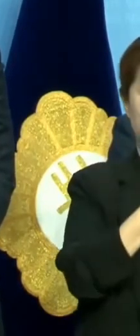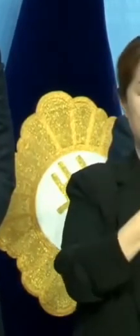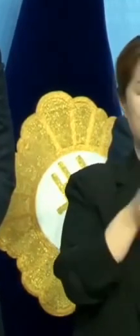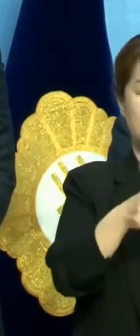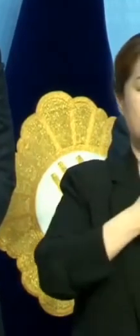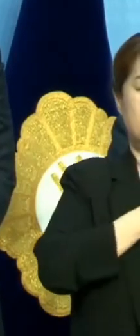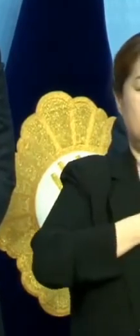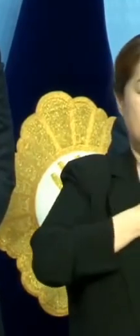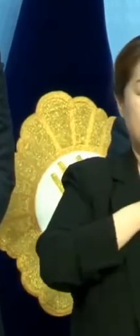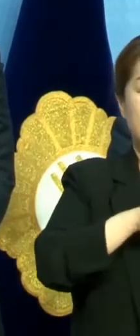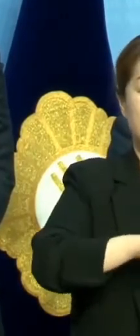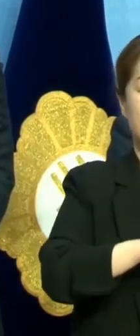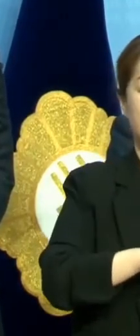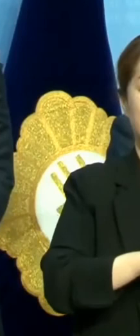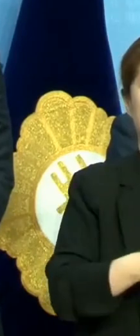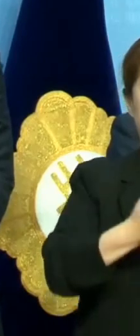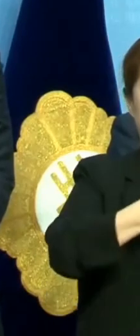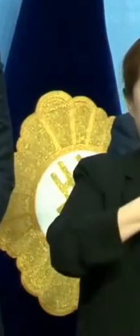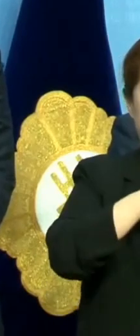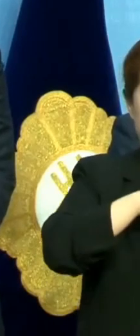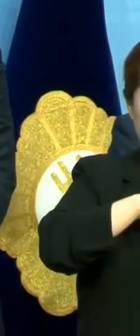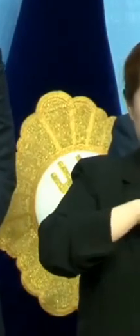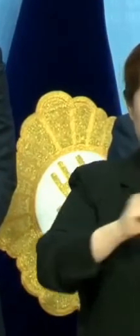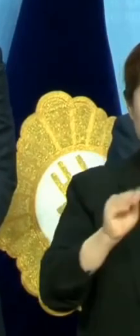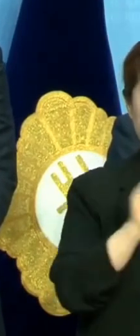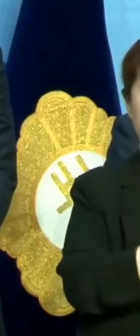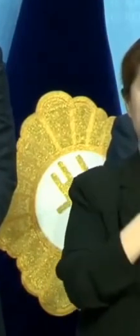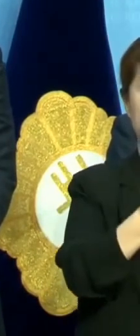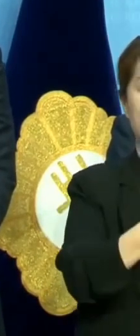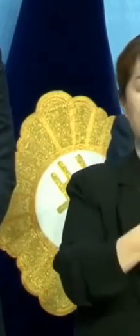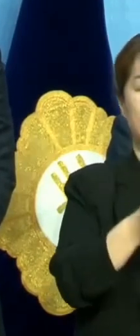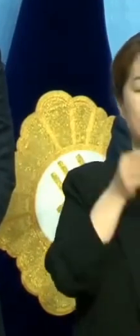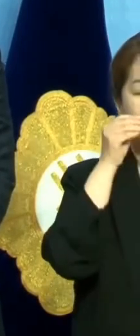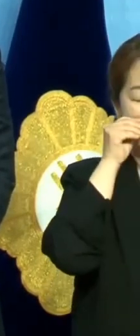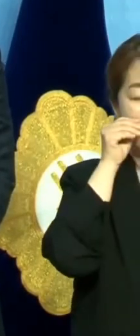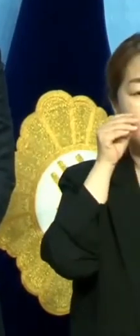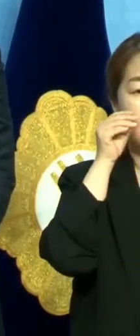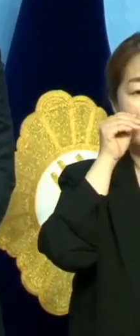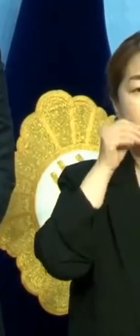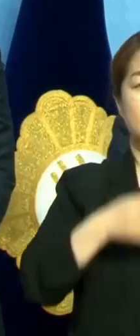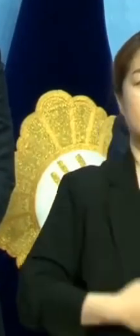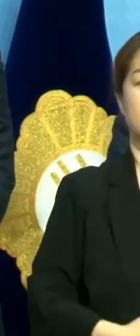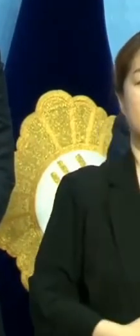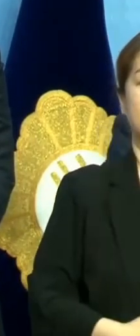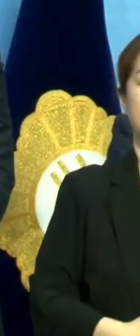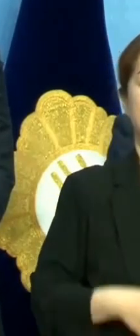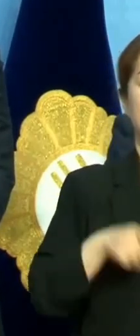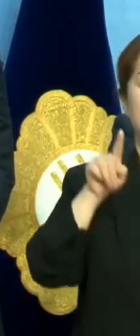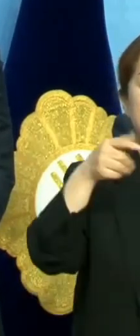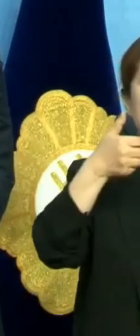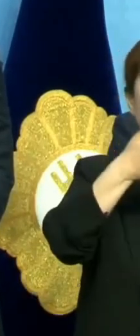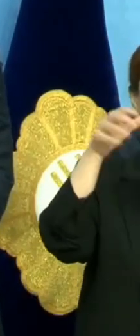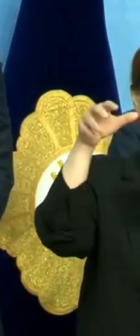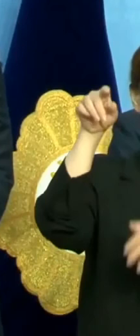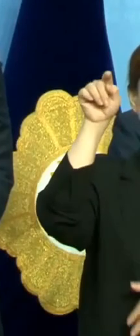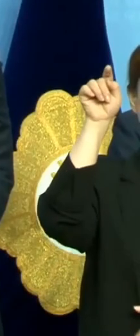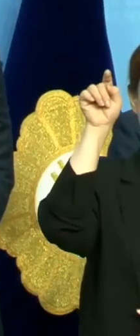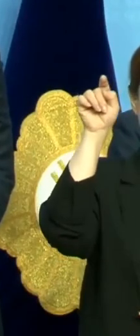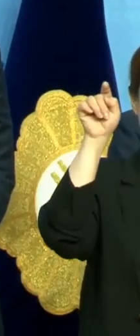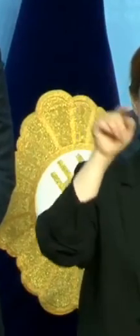한을 꼭 풀어줘. 부디 그 세상에서는